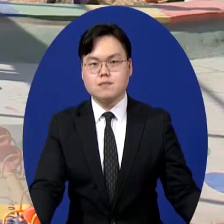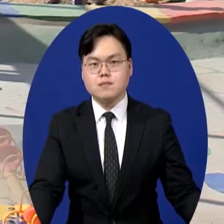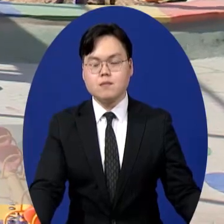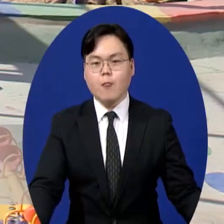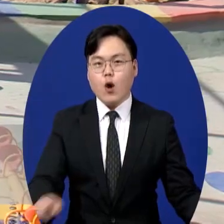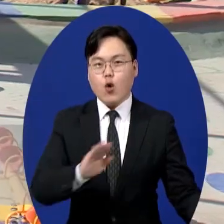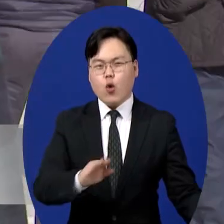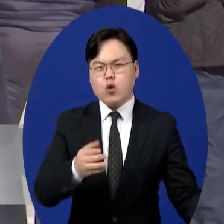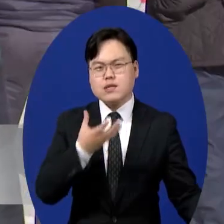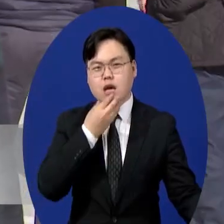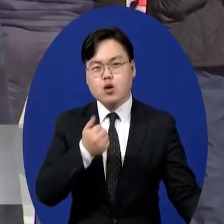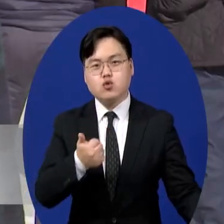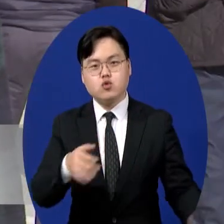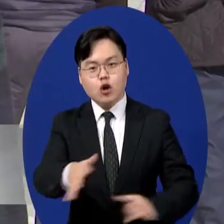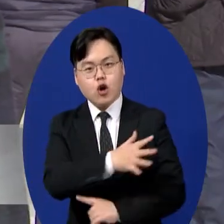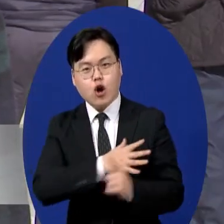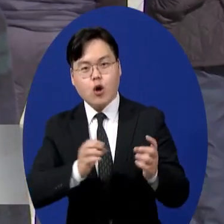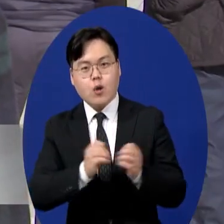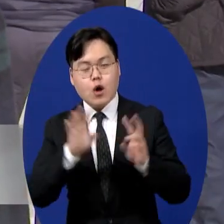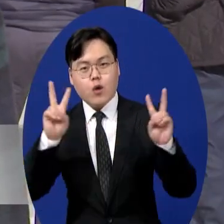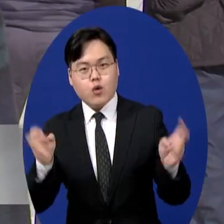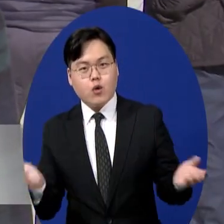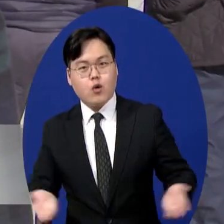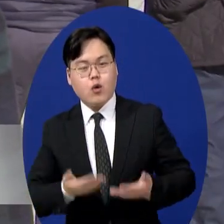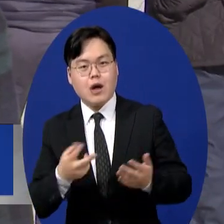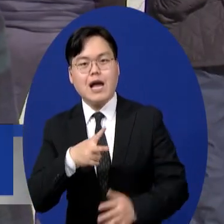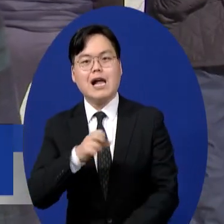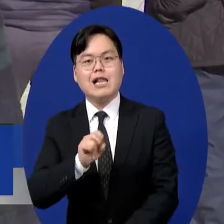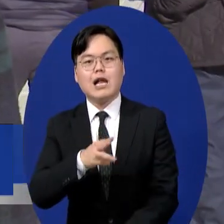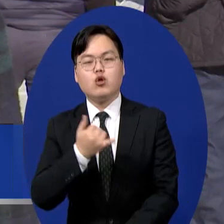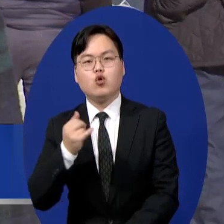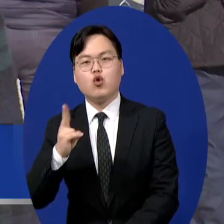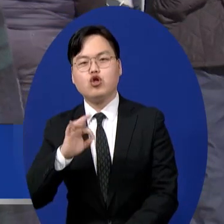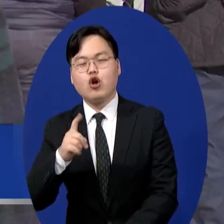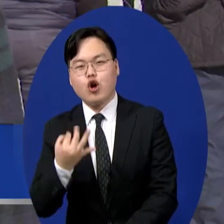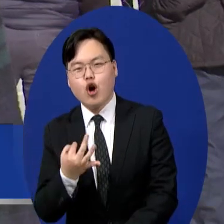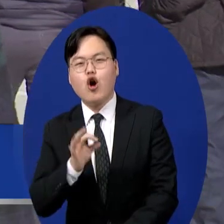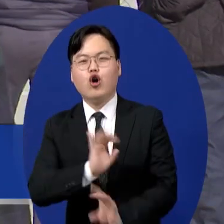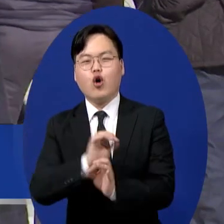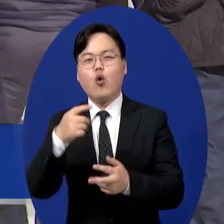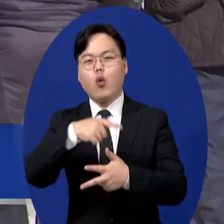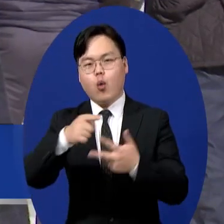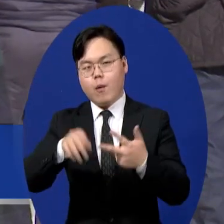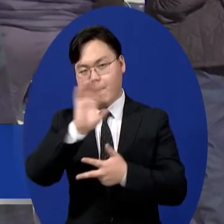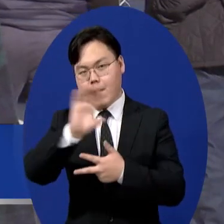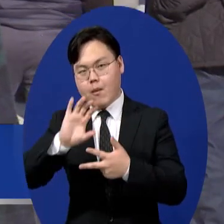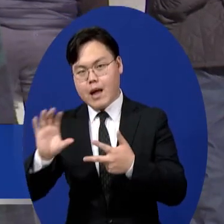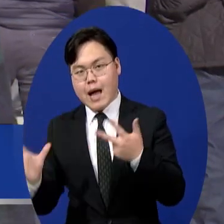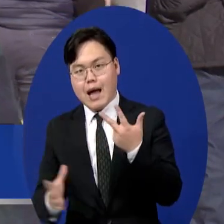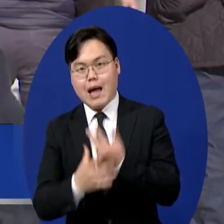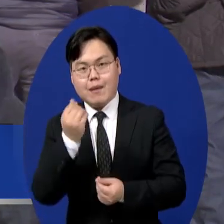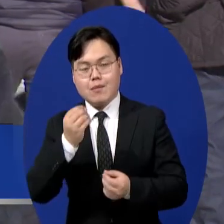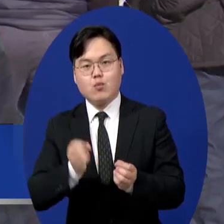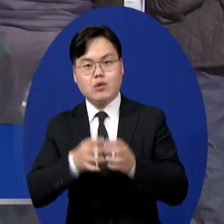Хүүхдэд хэлтэ орчин бүтээ гэдэг уриалгыг өнгө нэмт пластик центр лантун дохио гэсэн 3 байгууллага хамтраад гаргасан. Тэгэд энэ 2 сарын хугацаанд бид